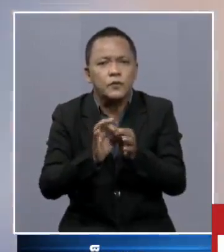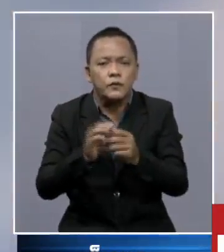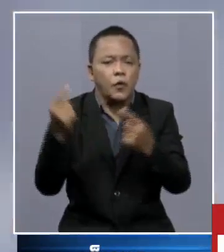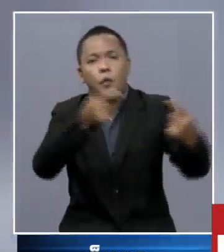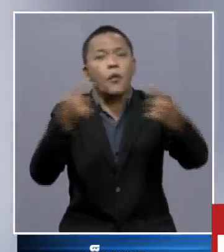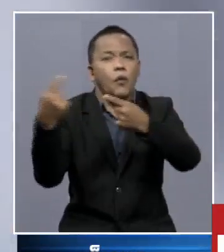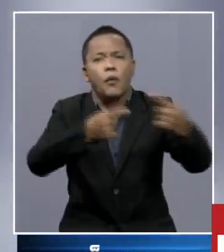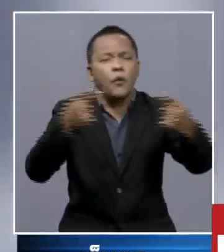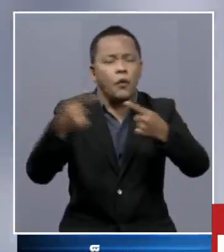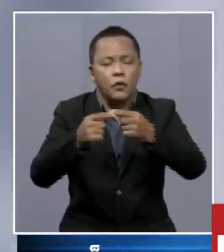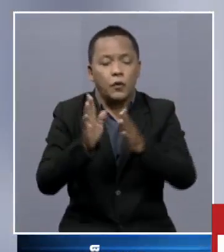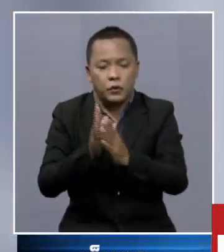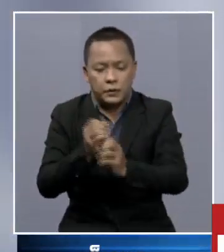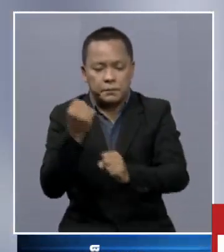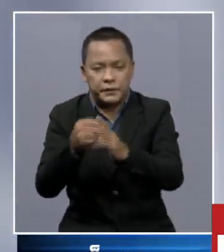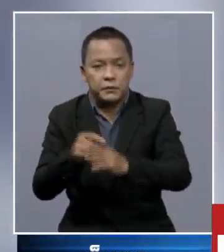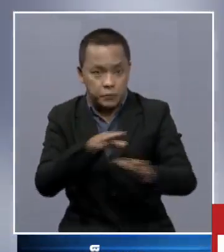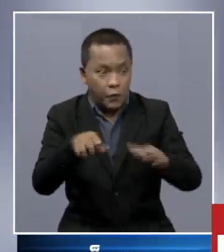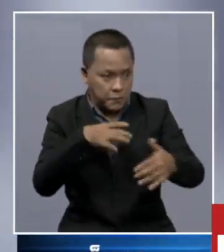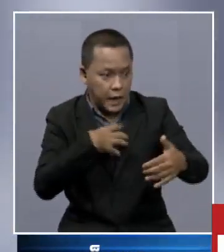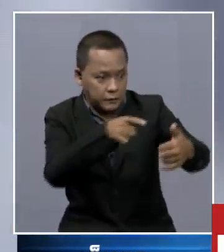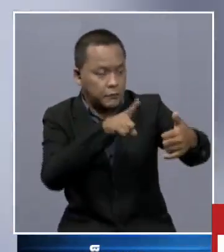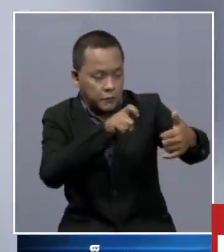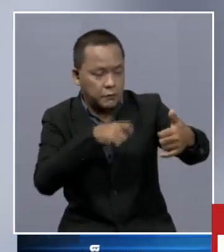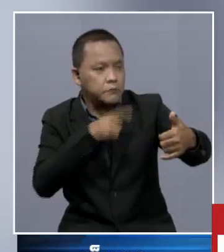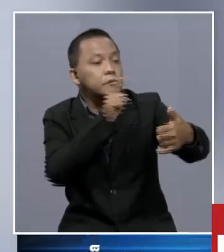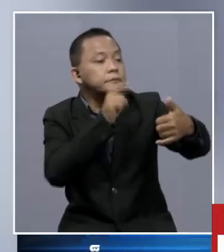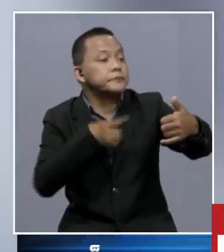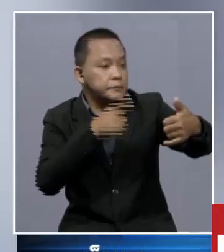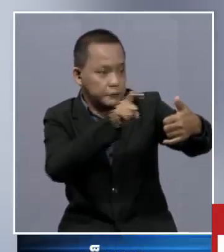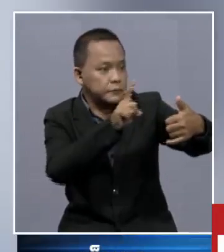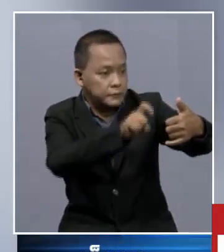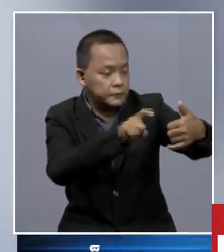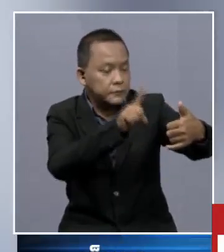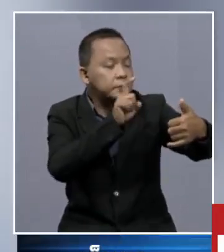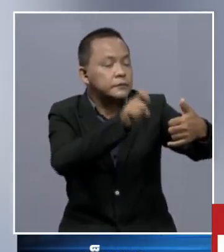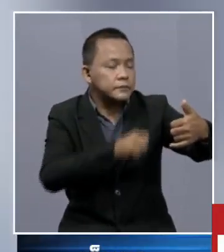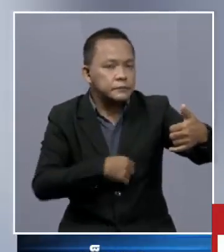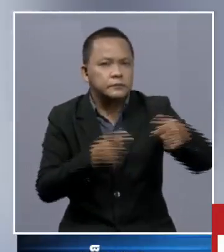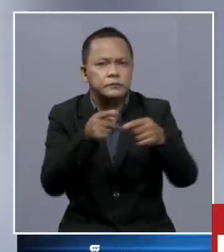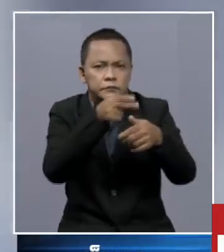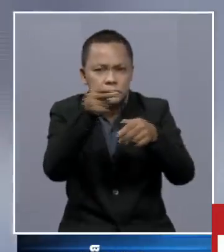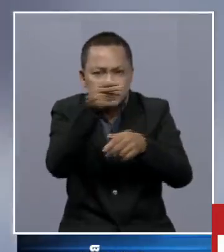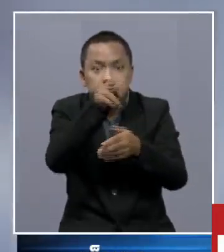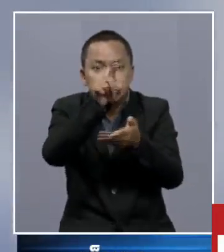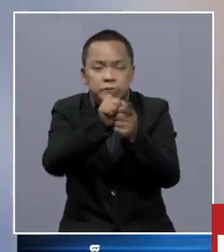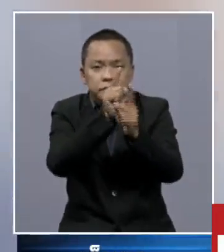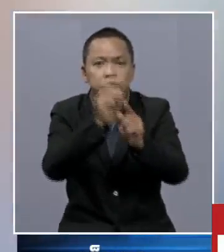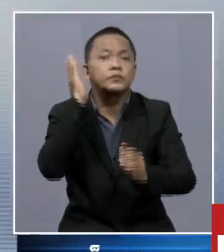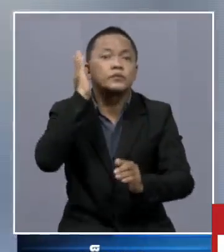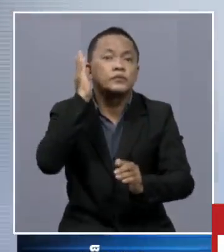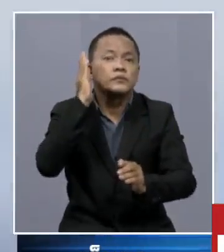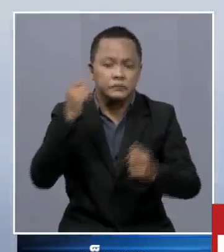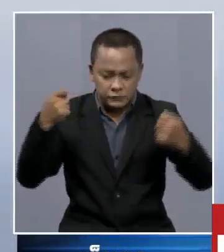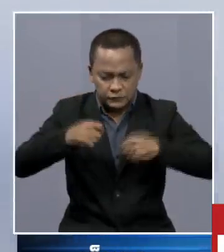การโตเทียกันฟังคนก่อเหตุ พร้มทจะตายแลใช่ไตะโกนถามแบบนี้ดความโหในคลินี้นะครั จะเหนว่าผู้ช